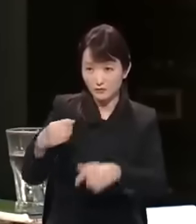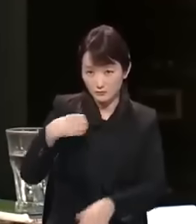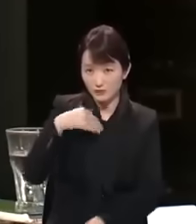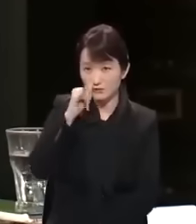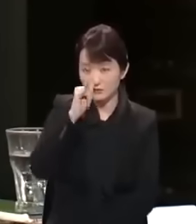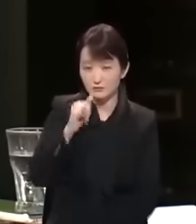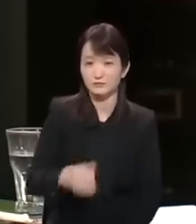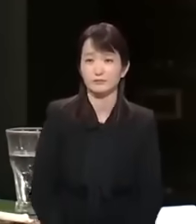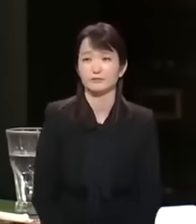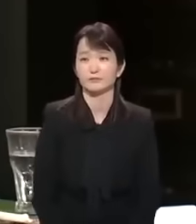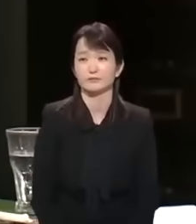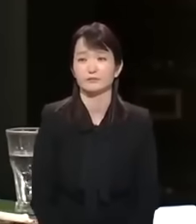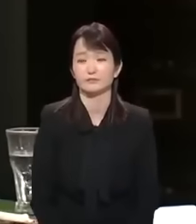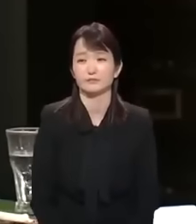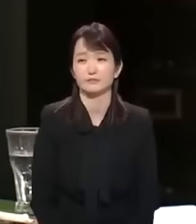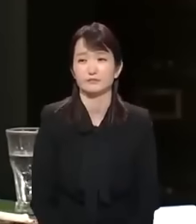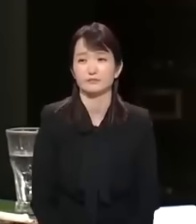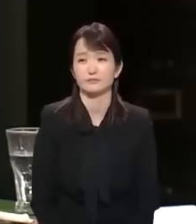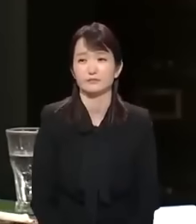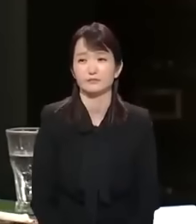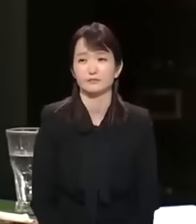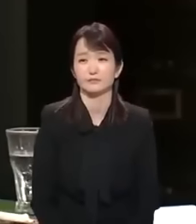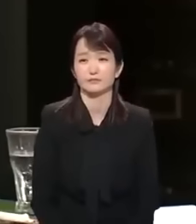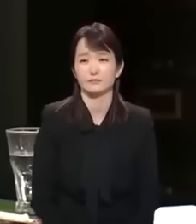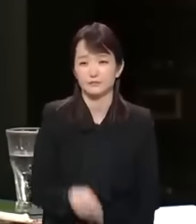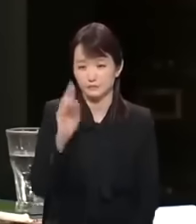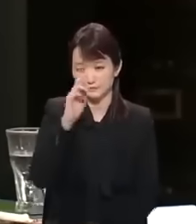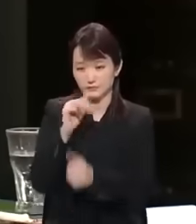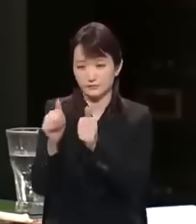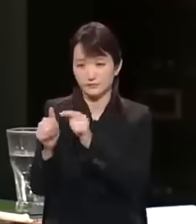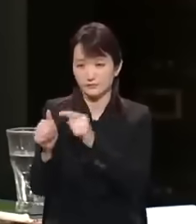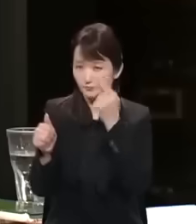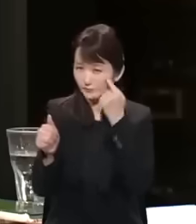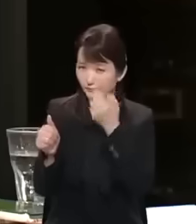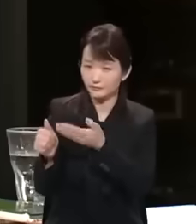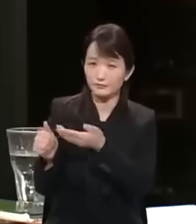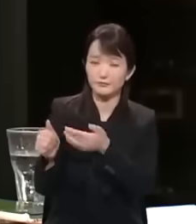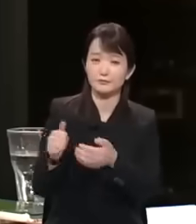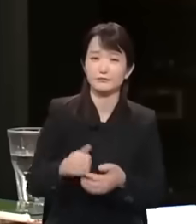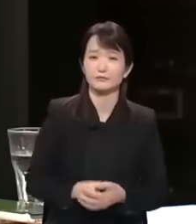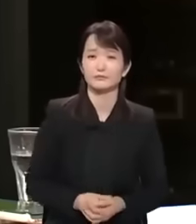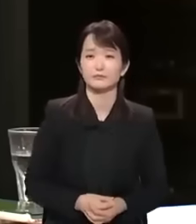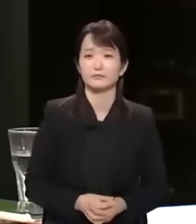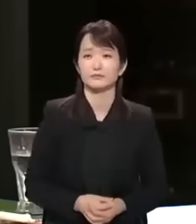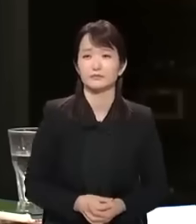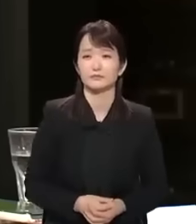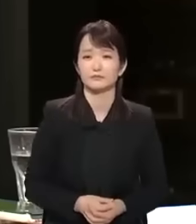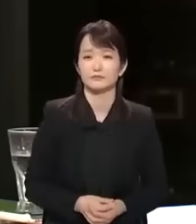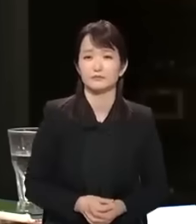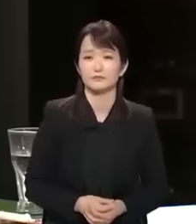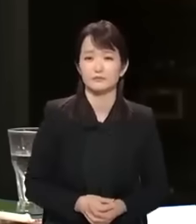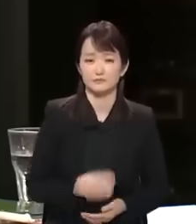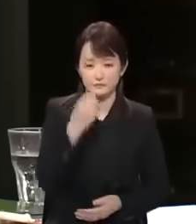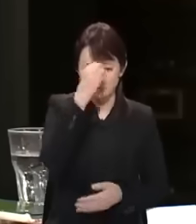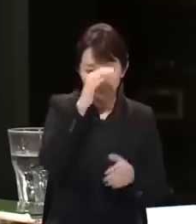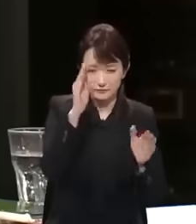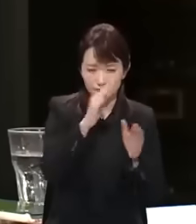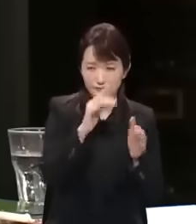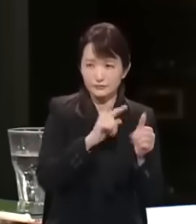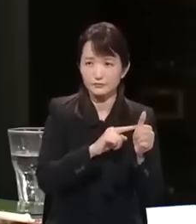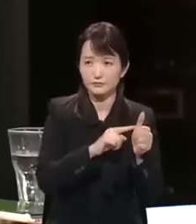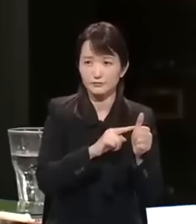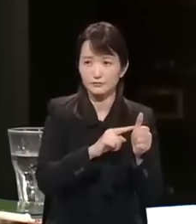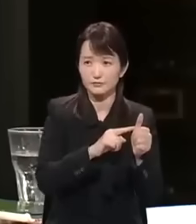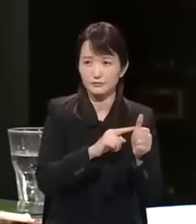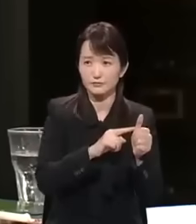있는데 그 박변호사 님네 그 뭐 그 고등학생이 뭐